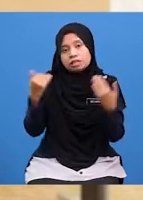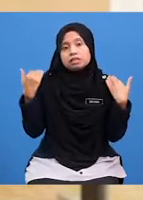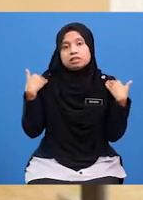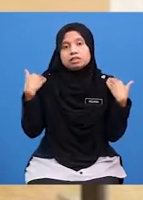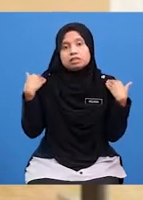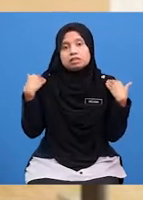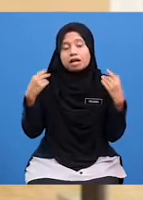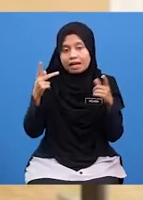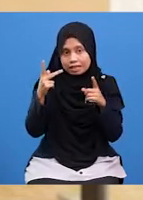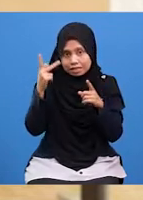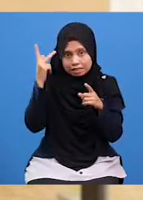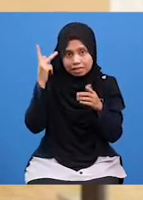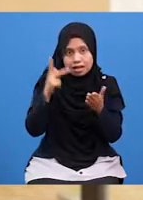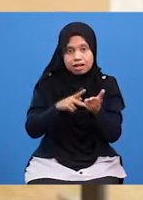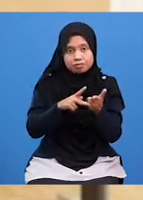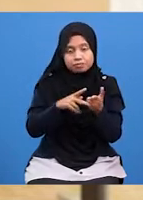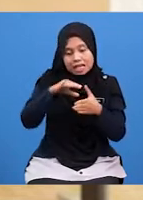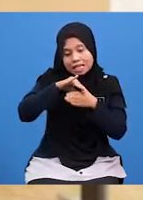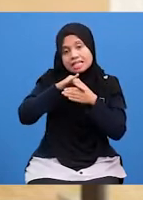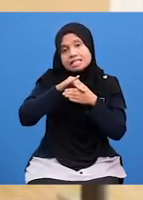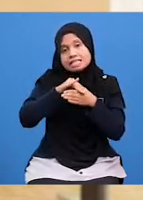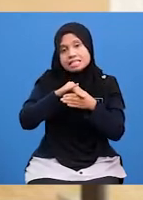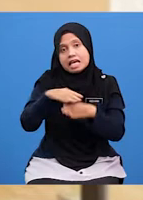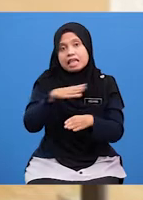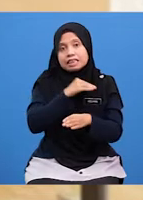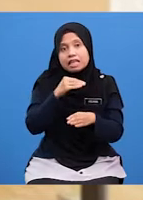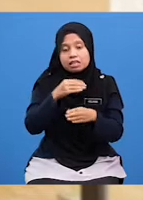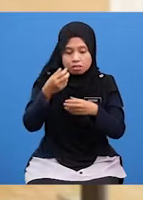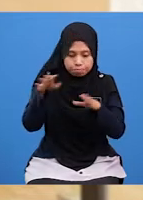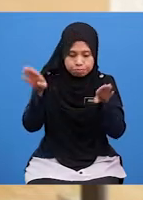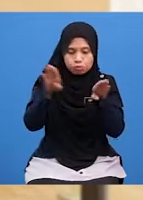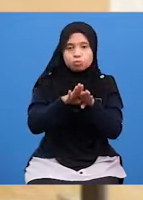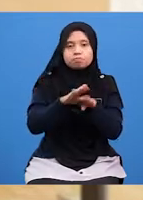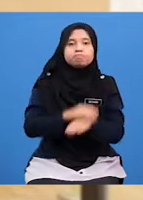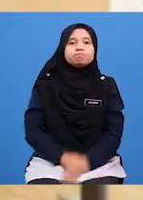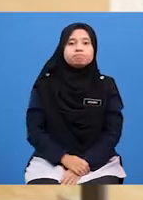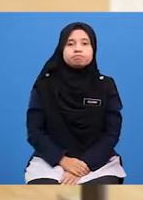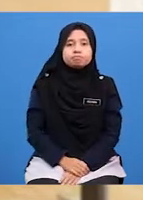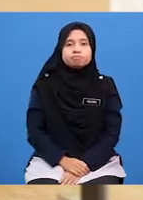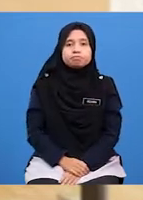mengandungi pengenalan, isi dan penutup.